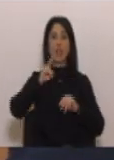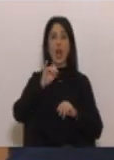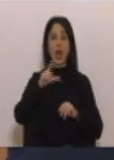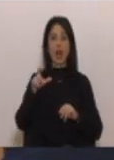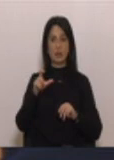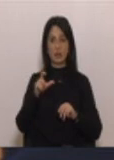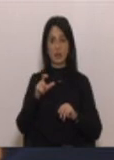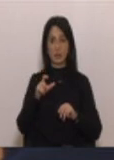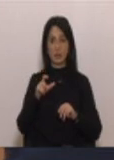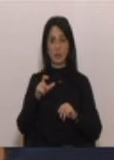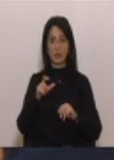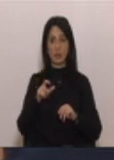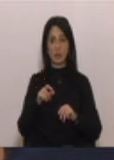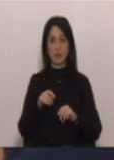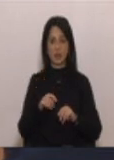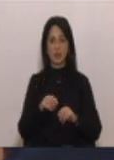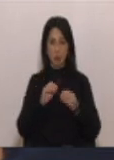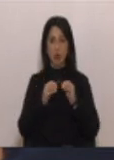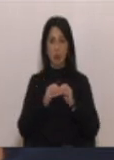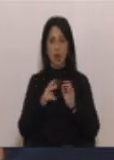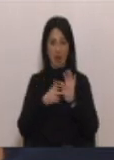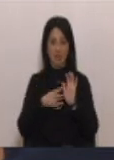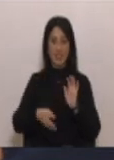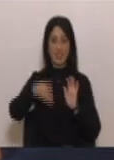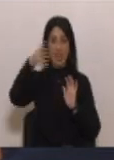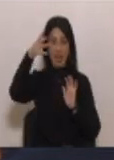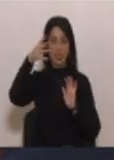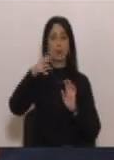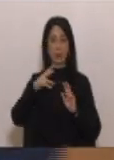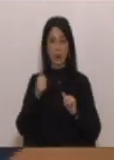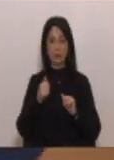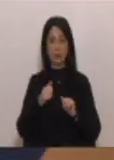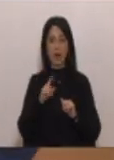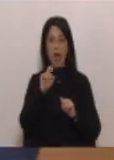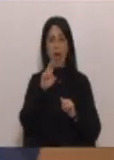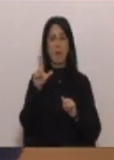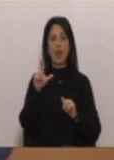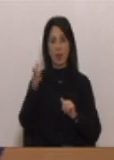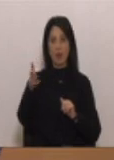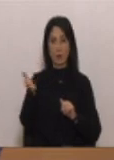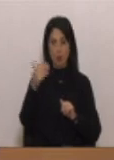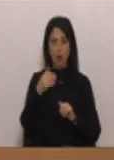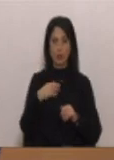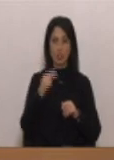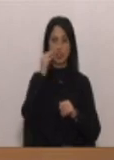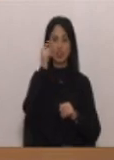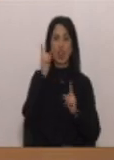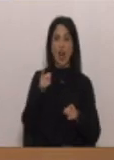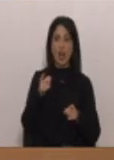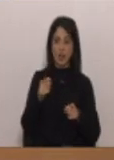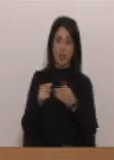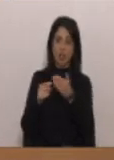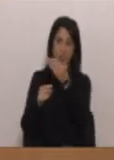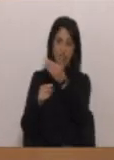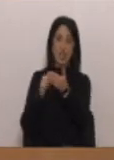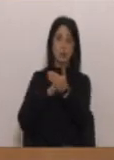მისცაო. დიახ ეს პრობლემა არის, 8 სართულიან კორპუსი რომელიც დაჭდა. ხაბე, მოდი აგერ მოგცემ, აი, ჯიგარო. აი შე